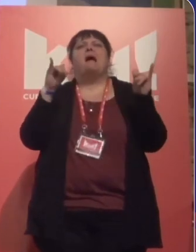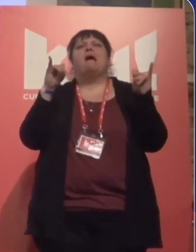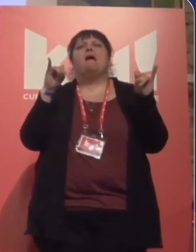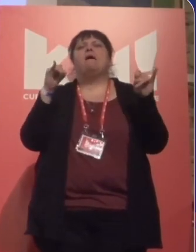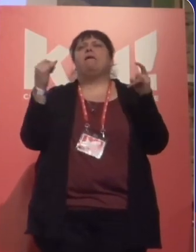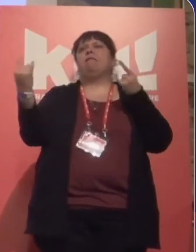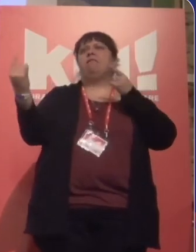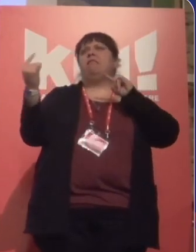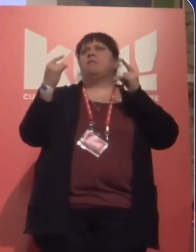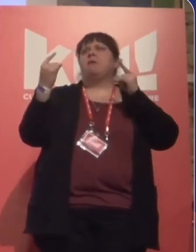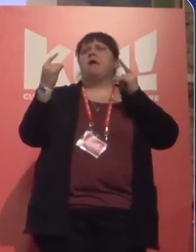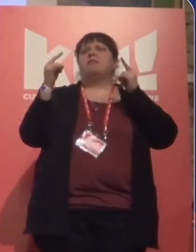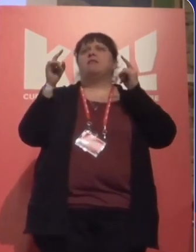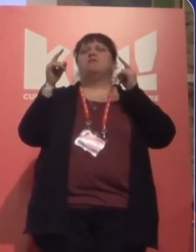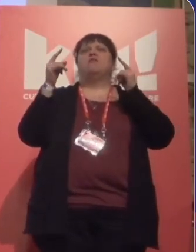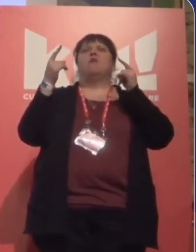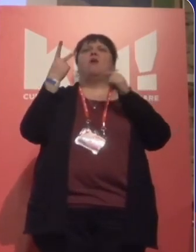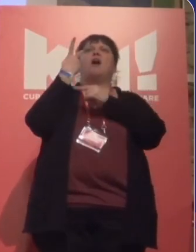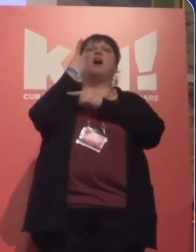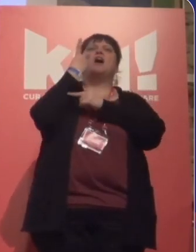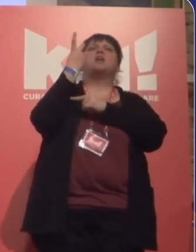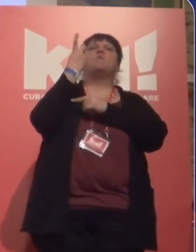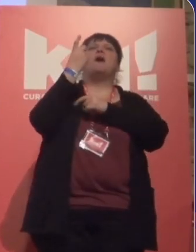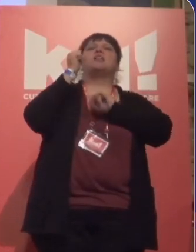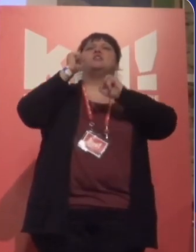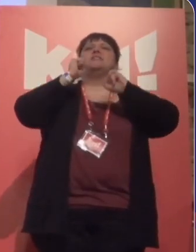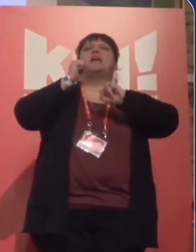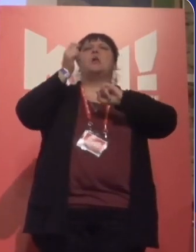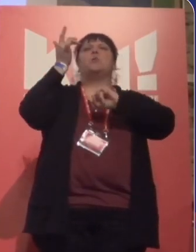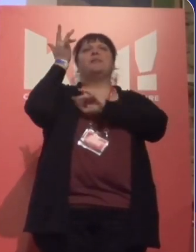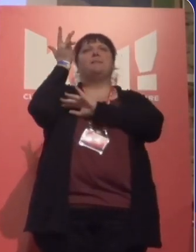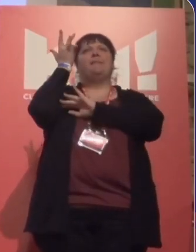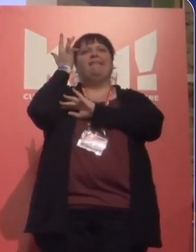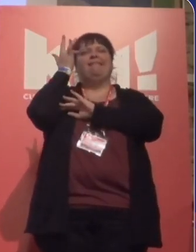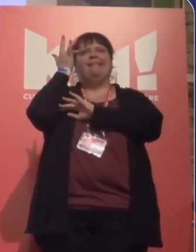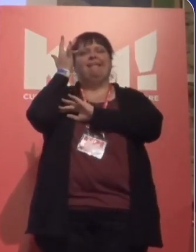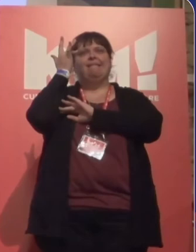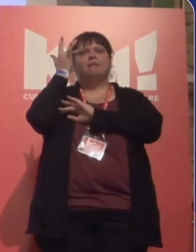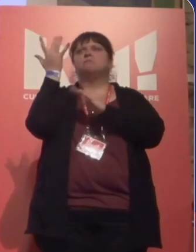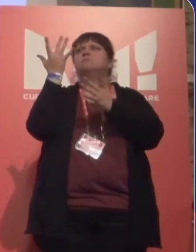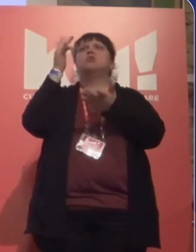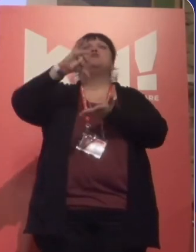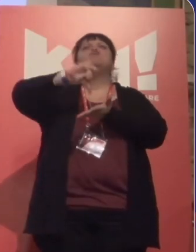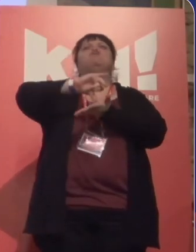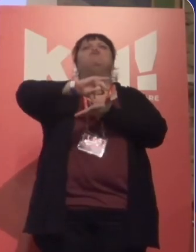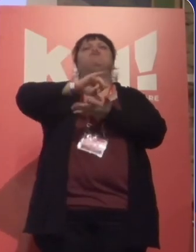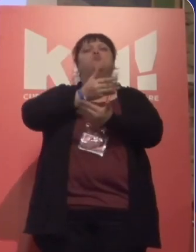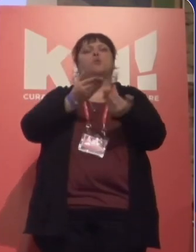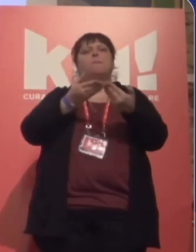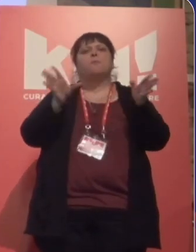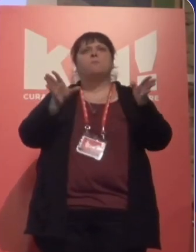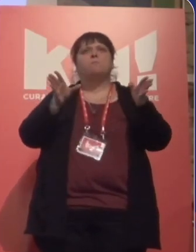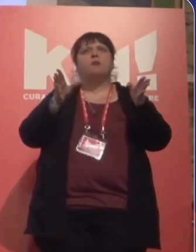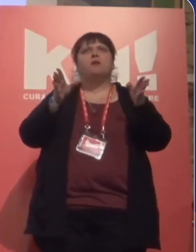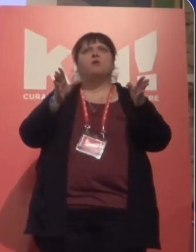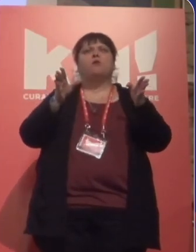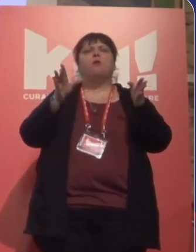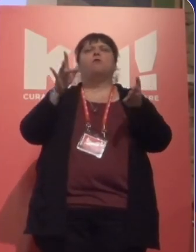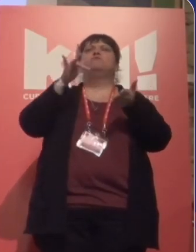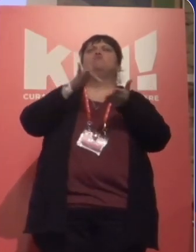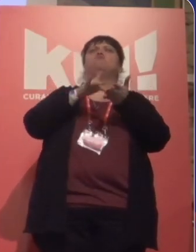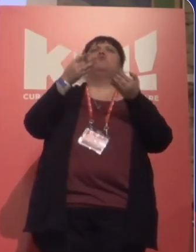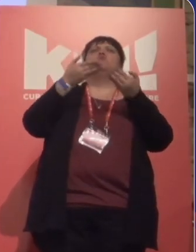pareti scrostate di un centro che si occupa di recuperare il getto pubblico ragazze ragazzi che